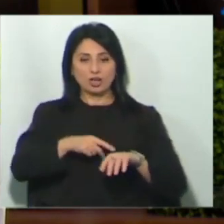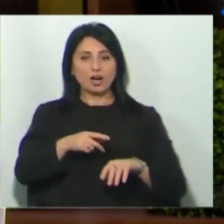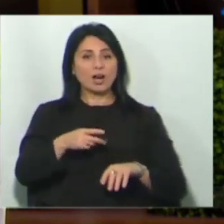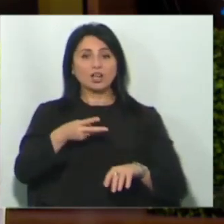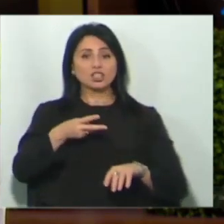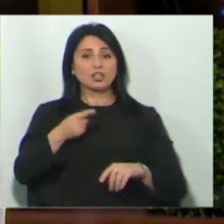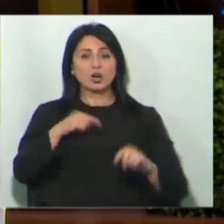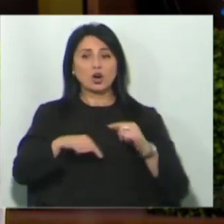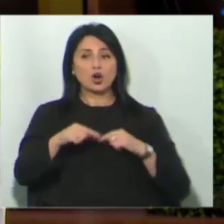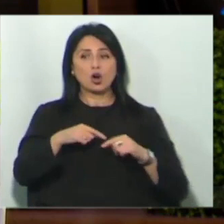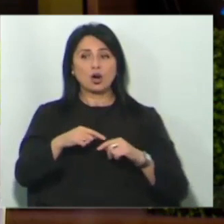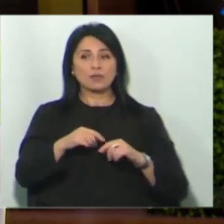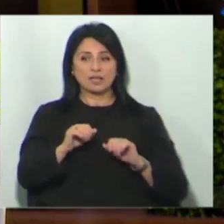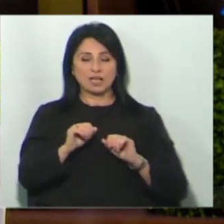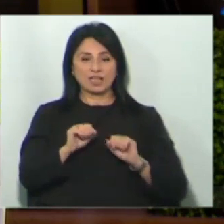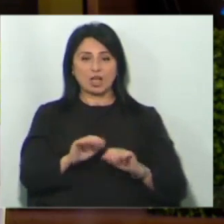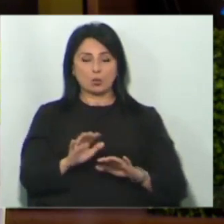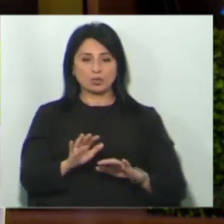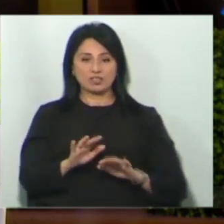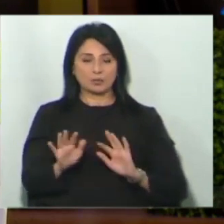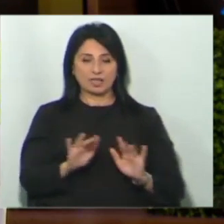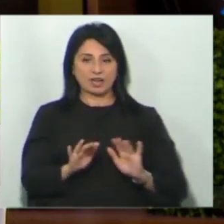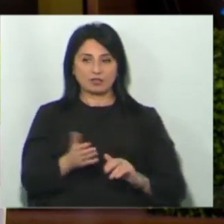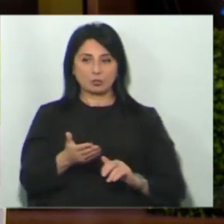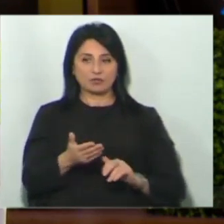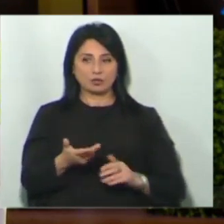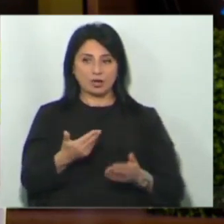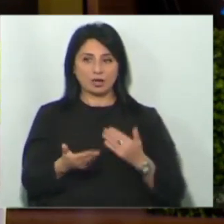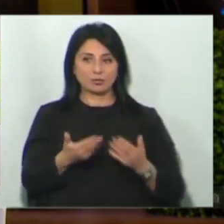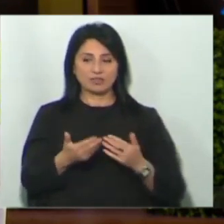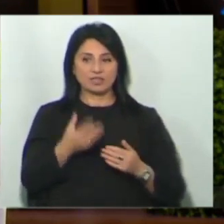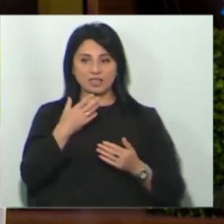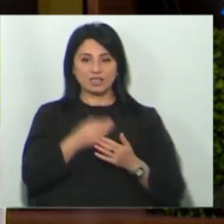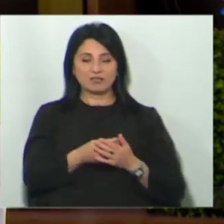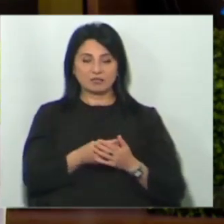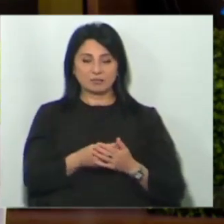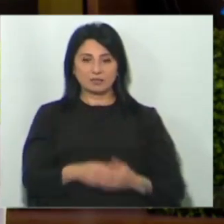aris organizmis damtsvelobiti reaktsia, romelis nu albat tavisi